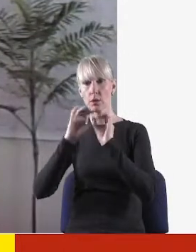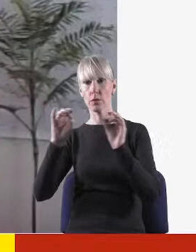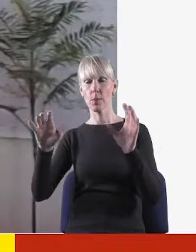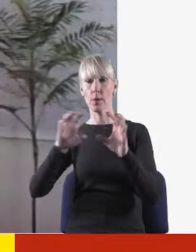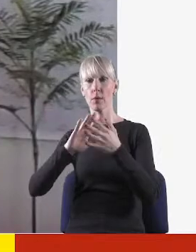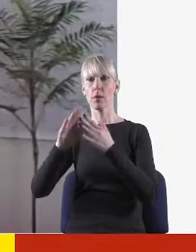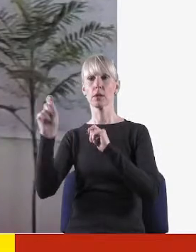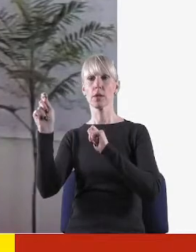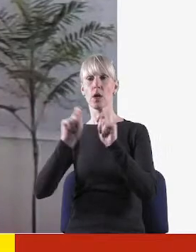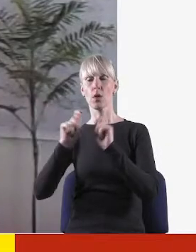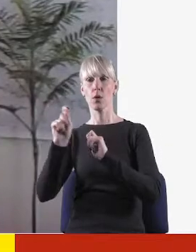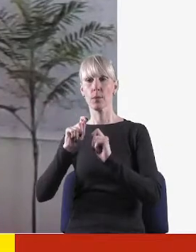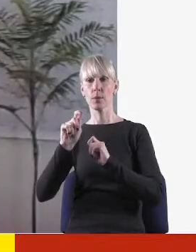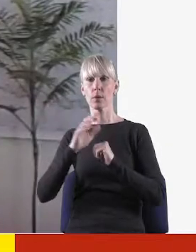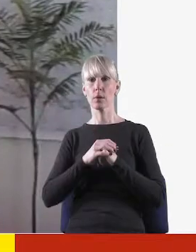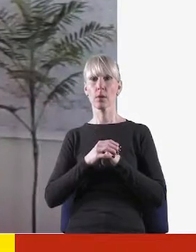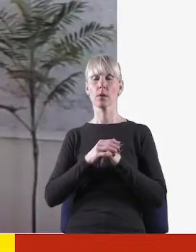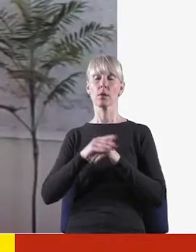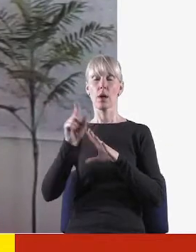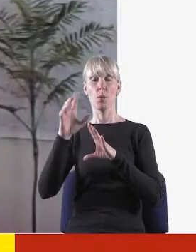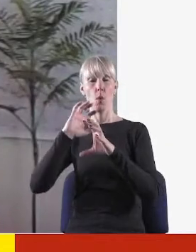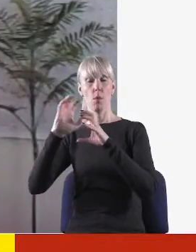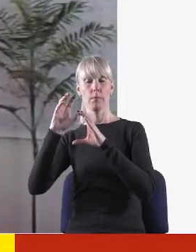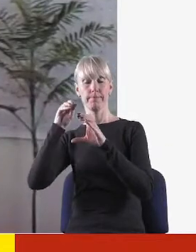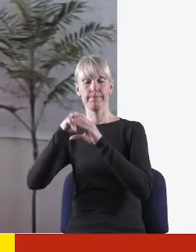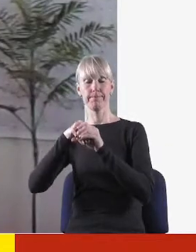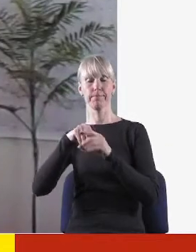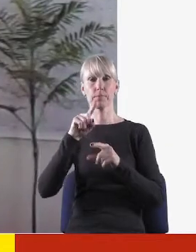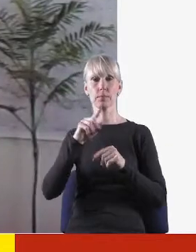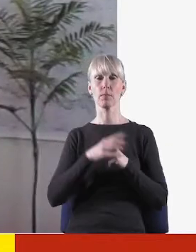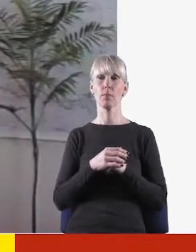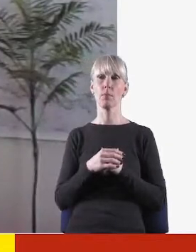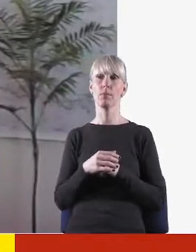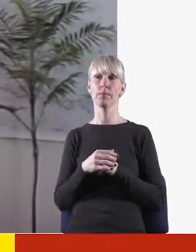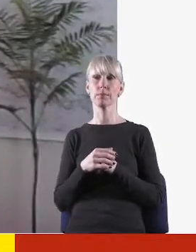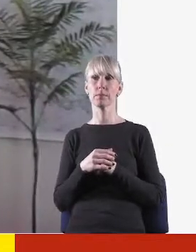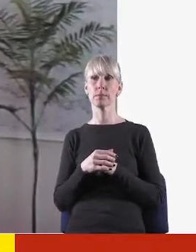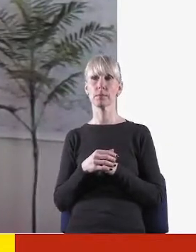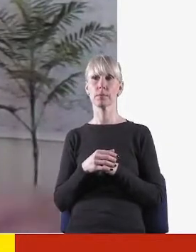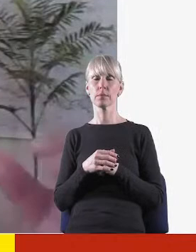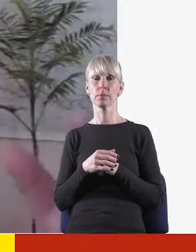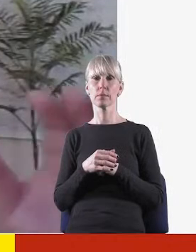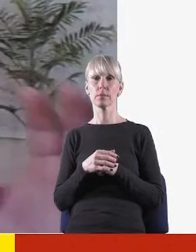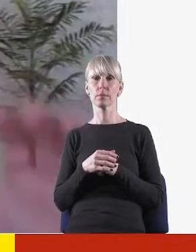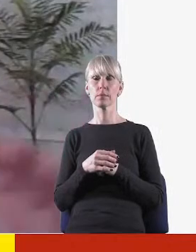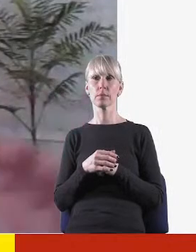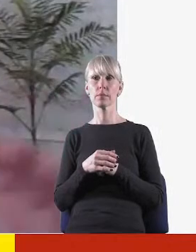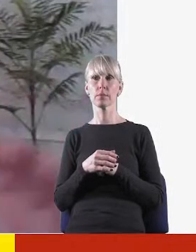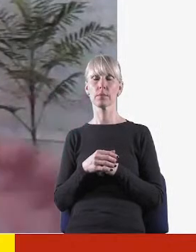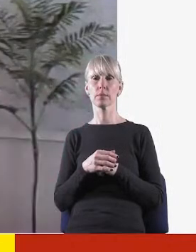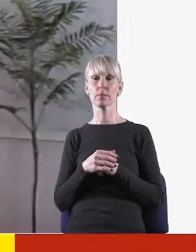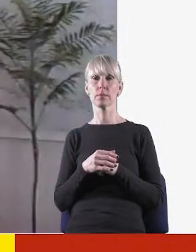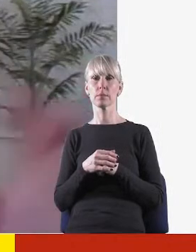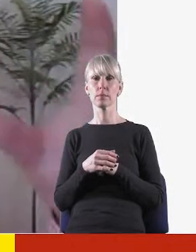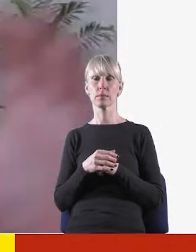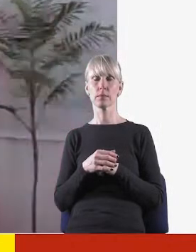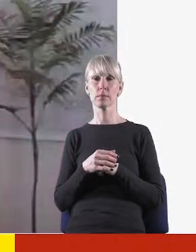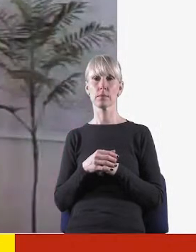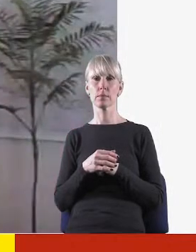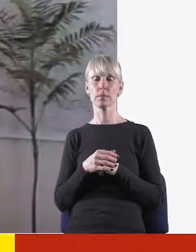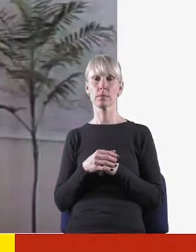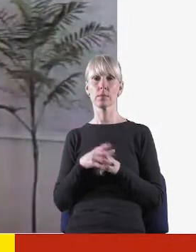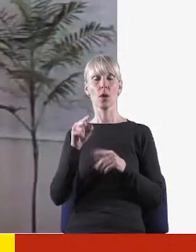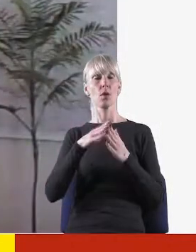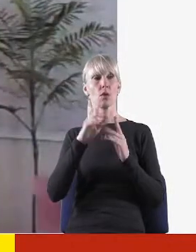wynosi 9300 zł, a najniższe w zakwaterowaniu i gastronomii i to jest 3400. Jest